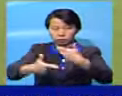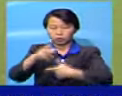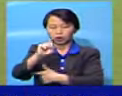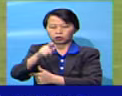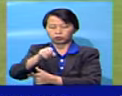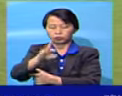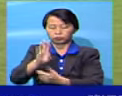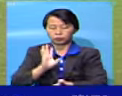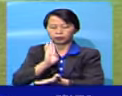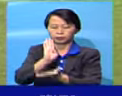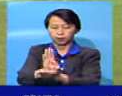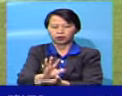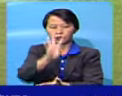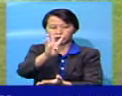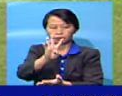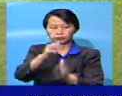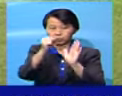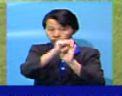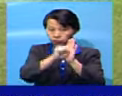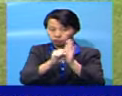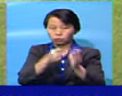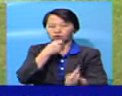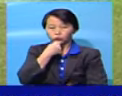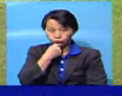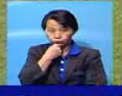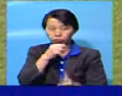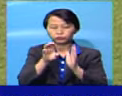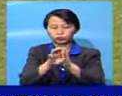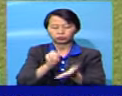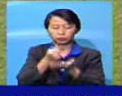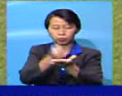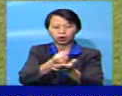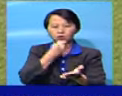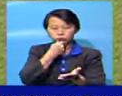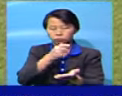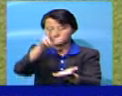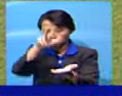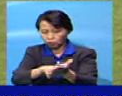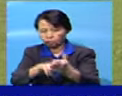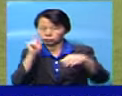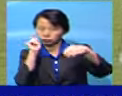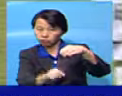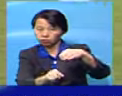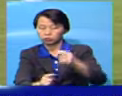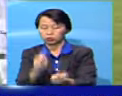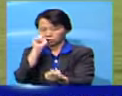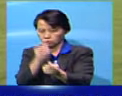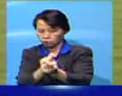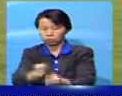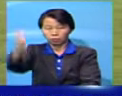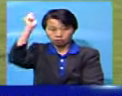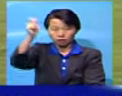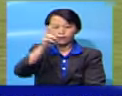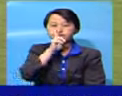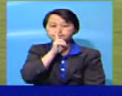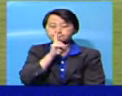melibatkan bantuan kepada empat kriteria pengadilan antaranya membantu pengadil mengesahkan jaringan menentu langan KAD